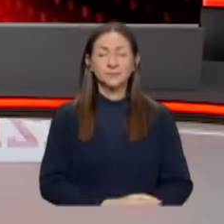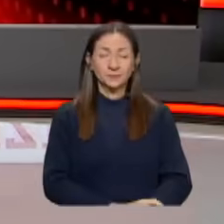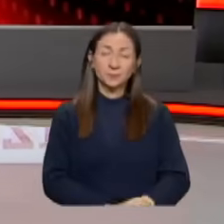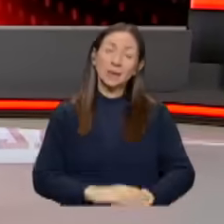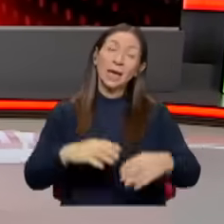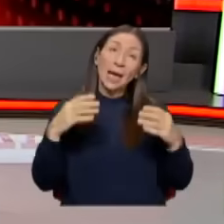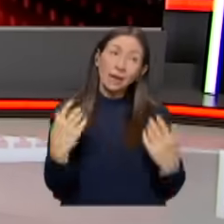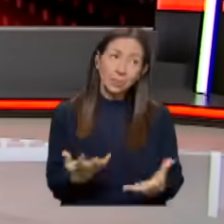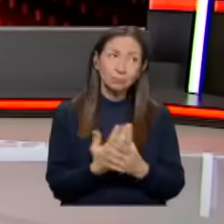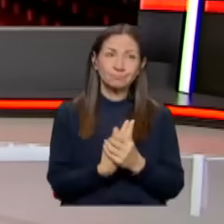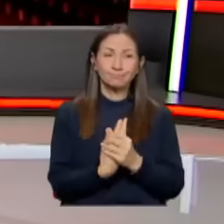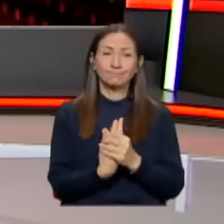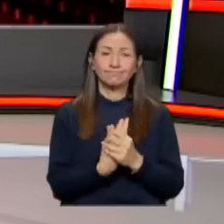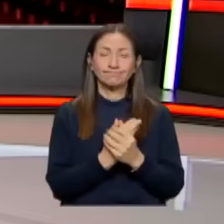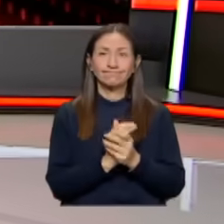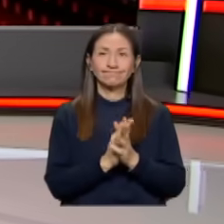Efendim,